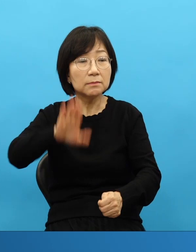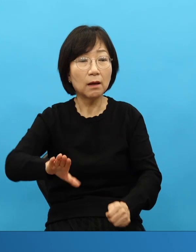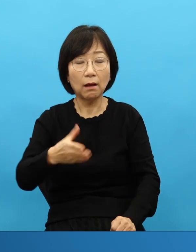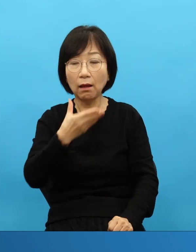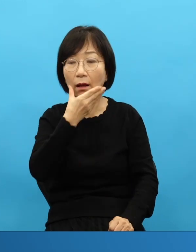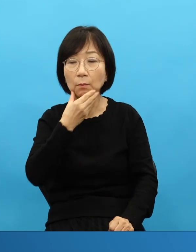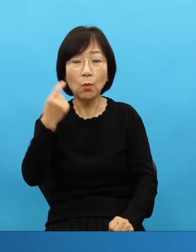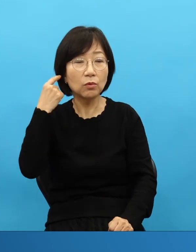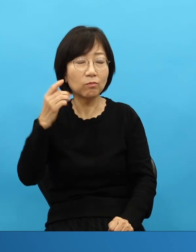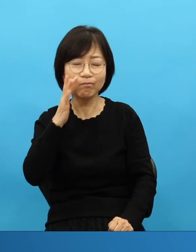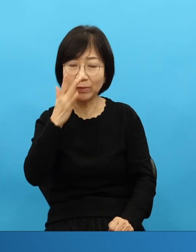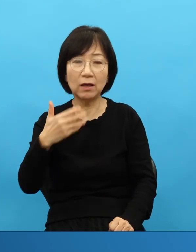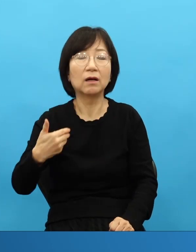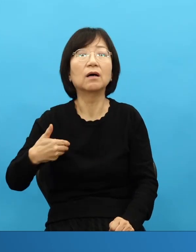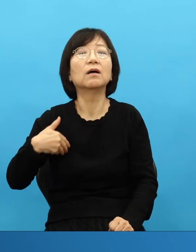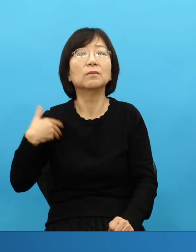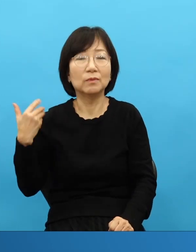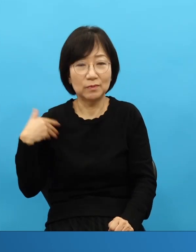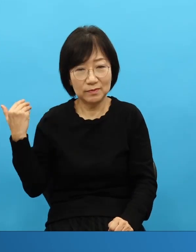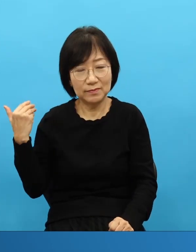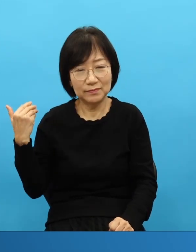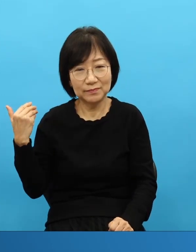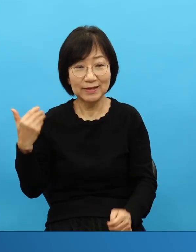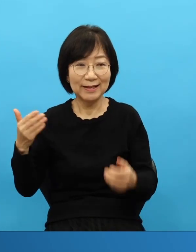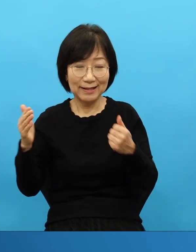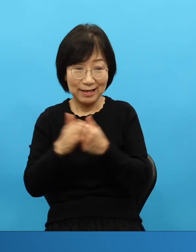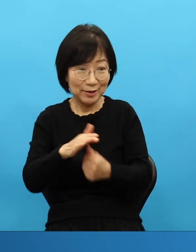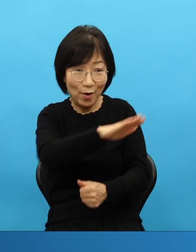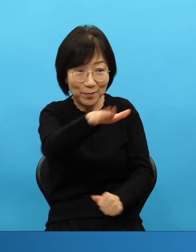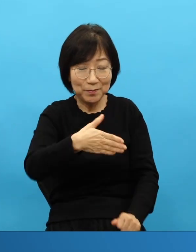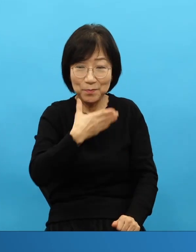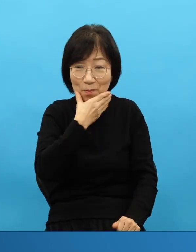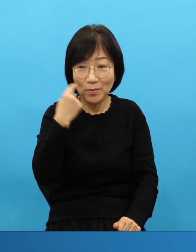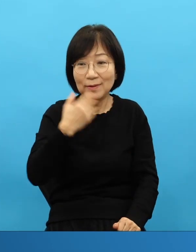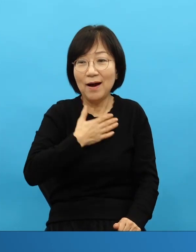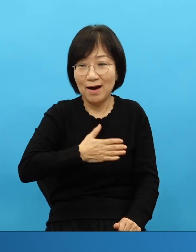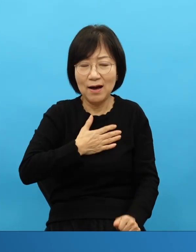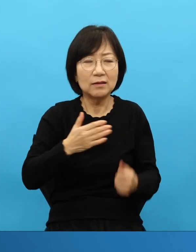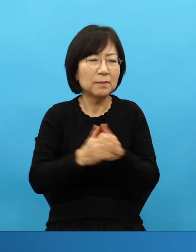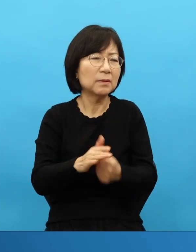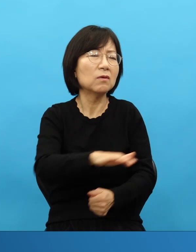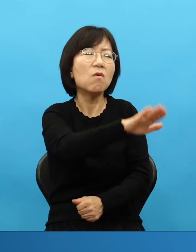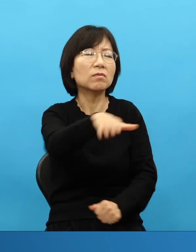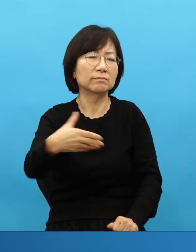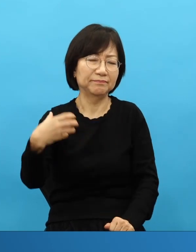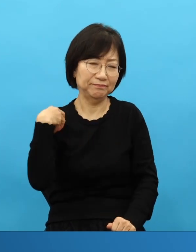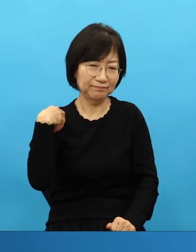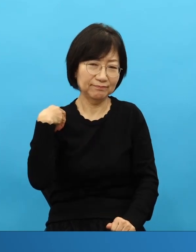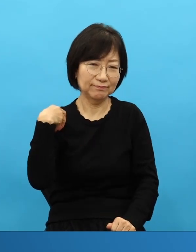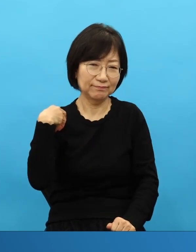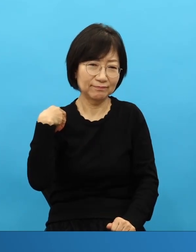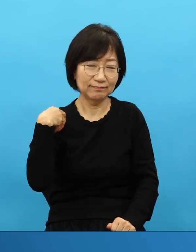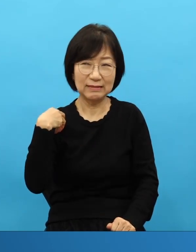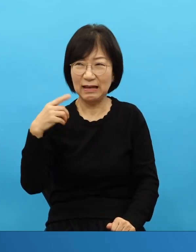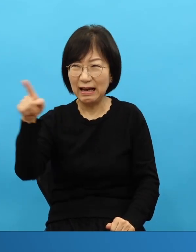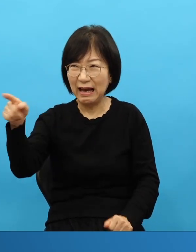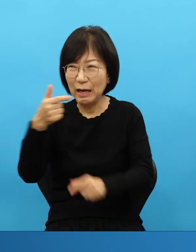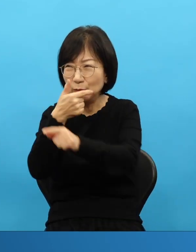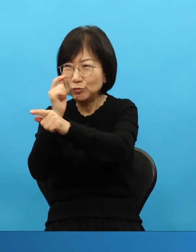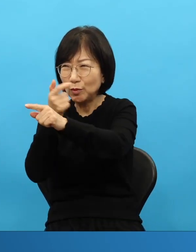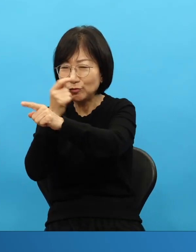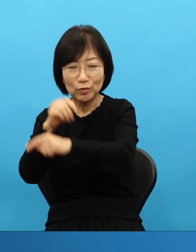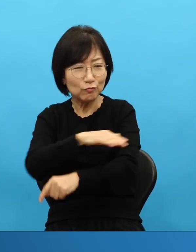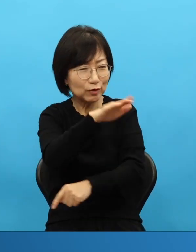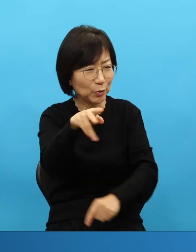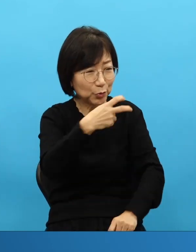they don't know the gospel. 그렇죠? Isn't that so? 그래서 여러분이 나야 된다 이 That's why 말이에요. it must be you. 그 사람들은 뭐 못났고 우리는 잘났고 이 말이